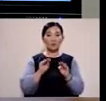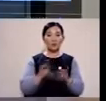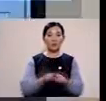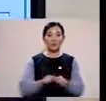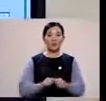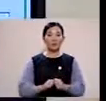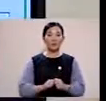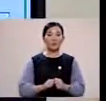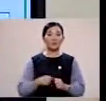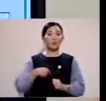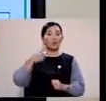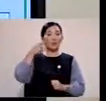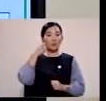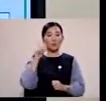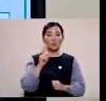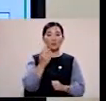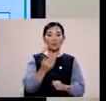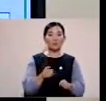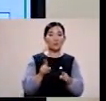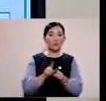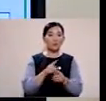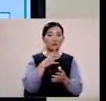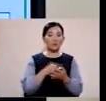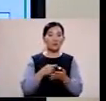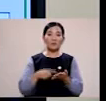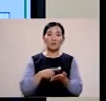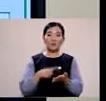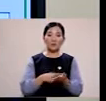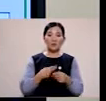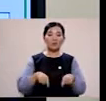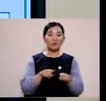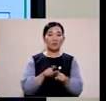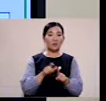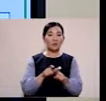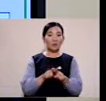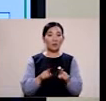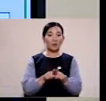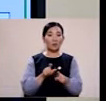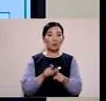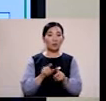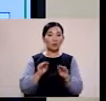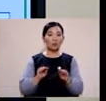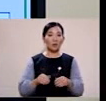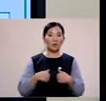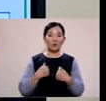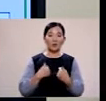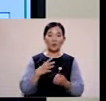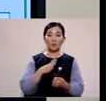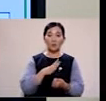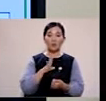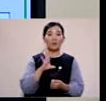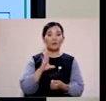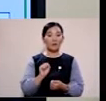harakat qildik. O'ylaymanki, siz ham o'z daftaringizga mana shu kabi gaplar tuzishga harakat qilgansiz